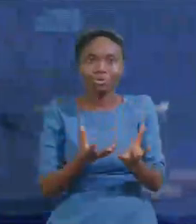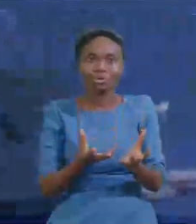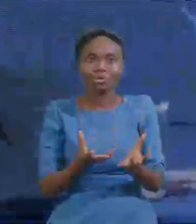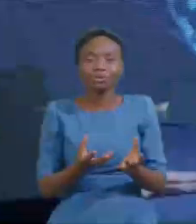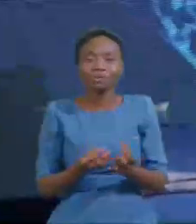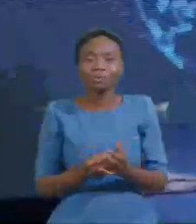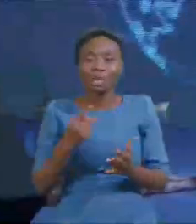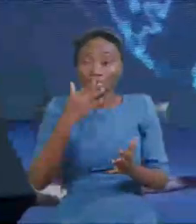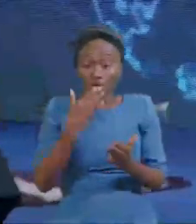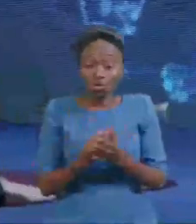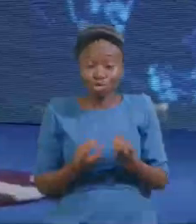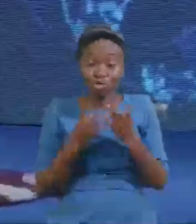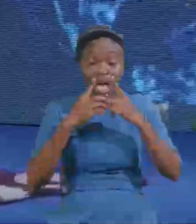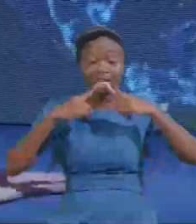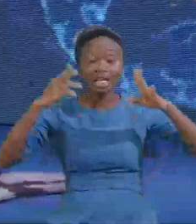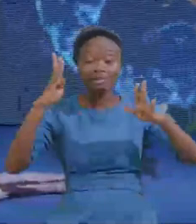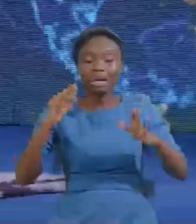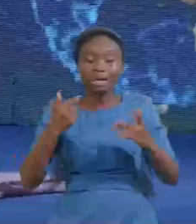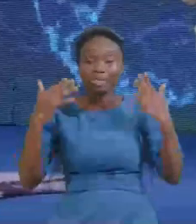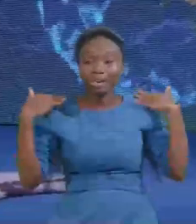et croyez à la bonne nouvelle.